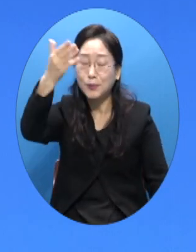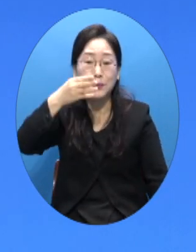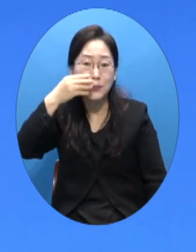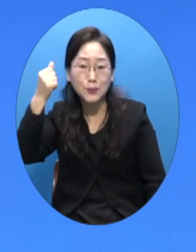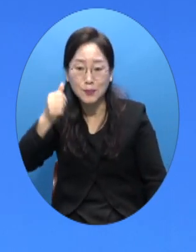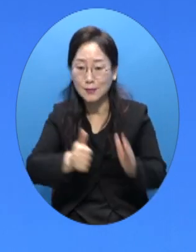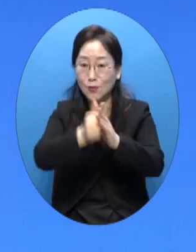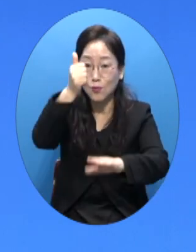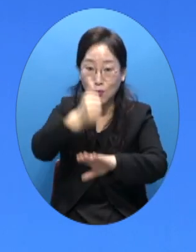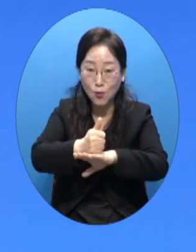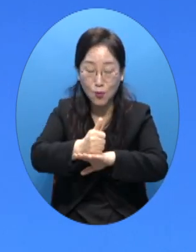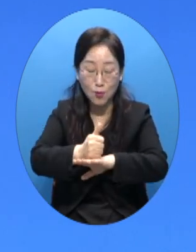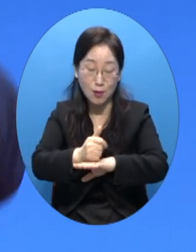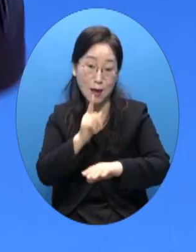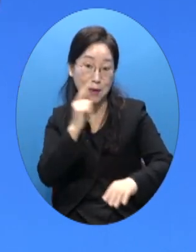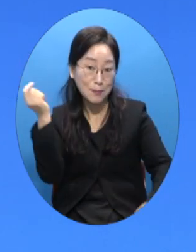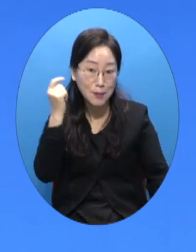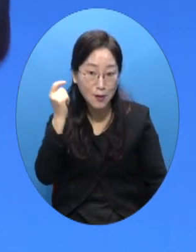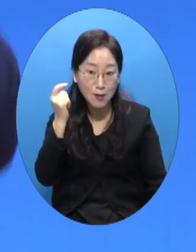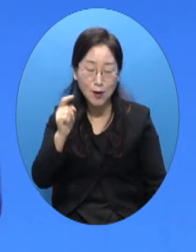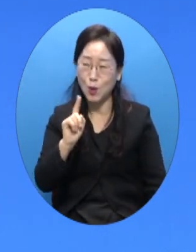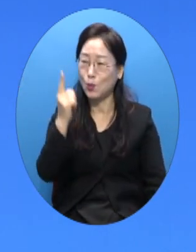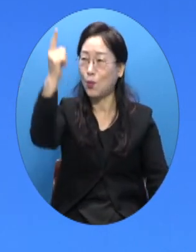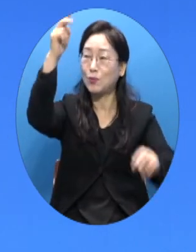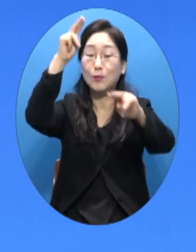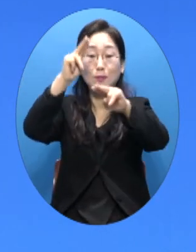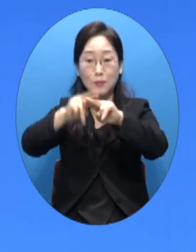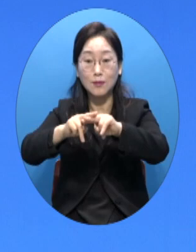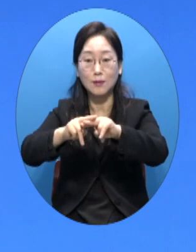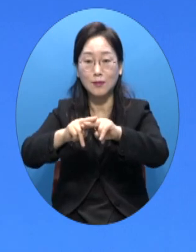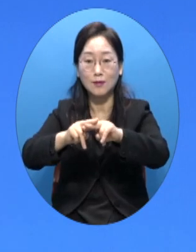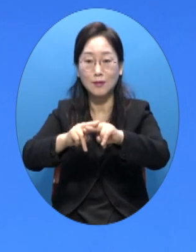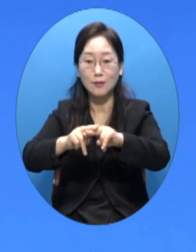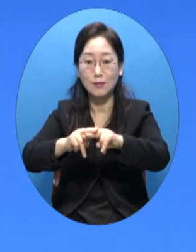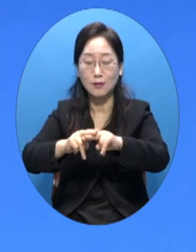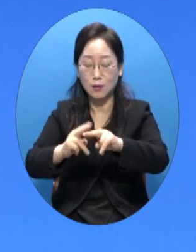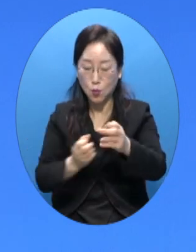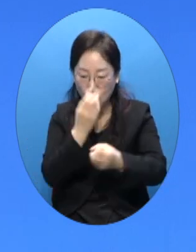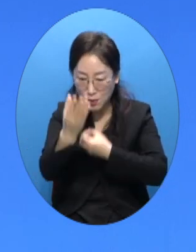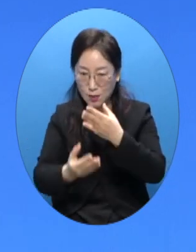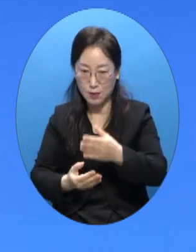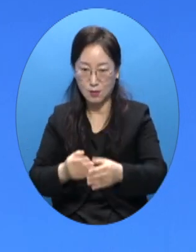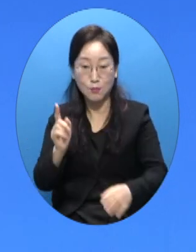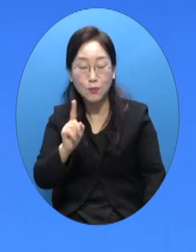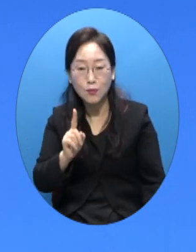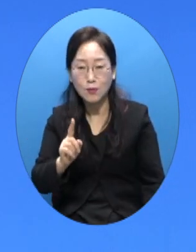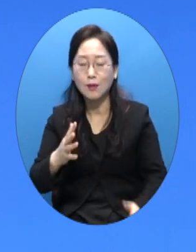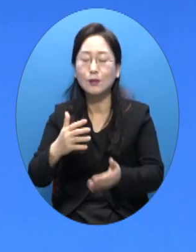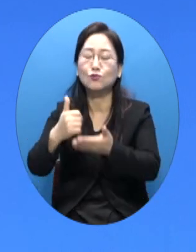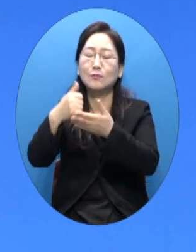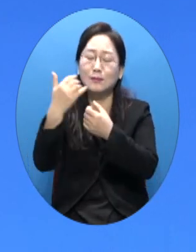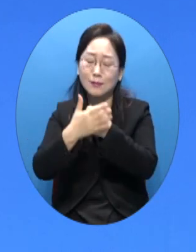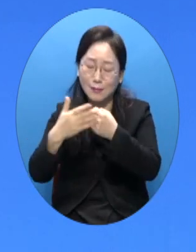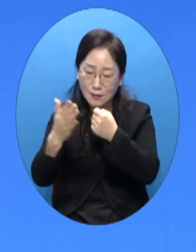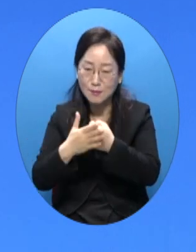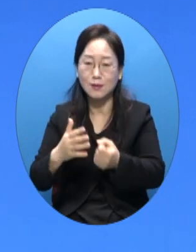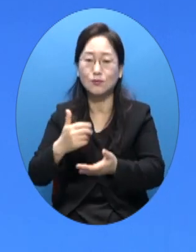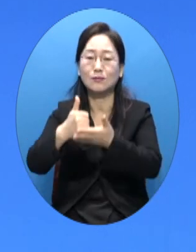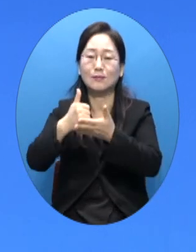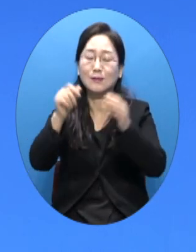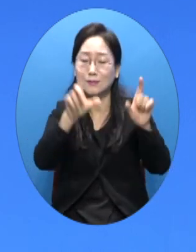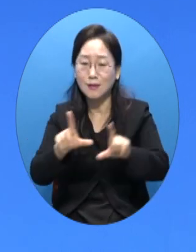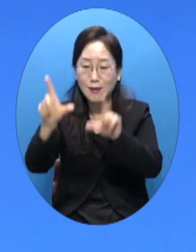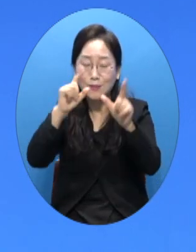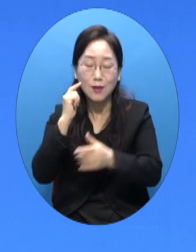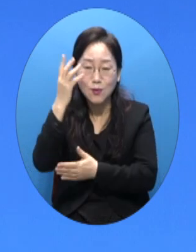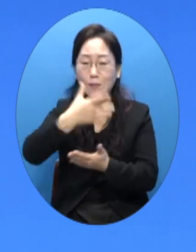송했다는 이야기를들을 때 높은 위치에 올라갈 때 그때 고백해야 됩니다 이것이 주님의 은혜입니다 주님이 내 삶을서